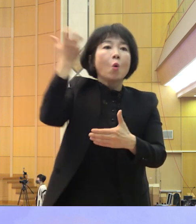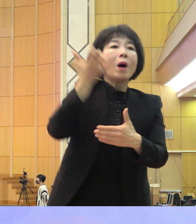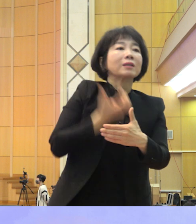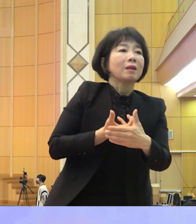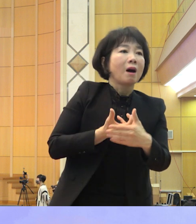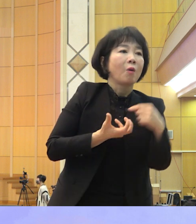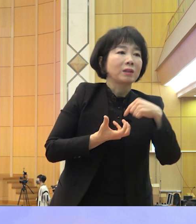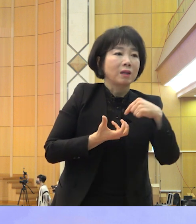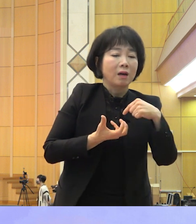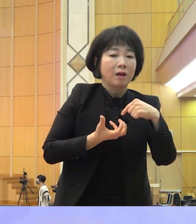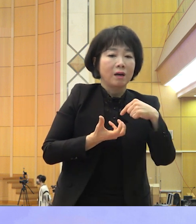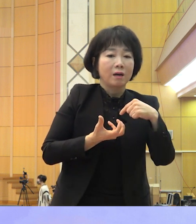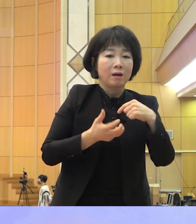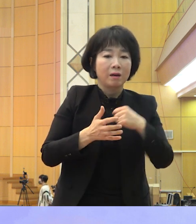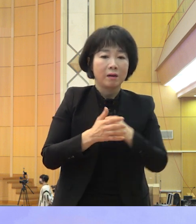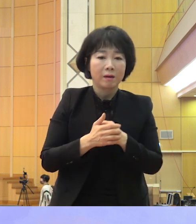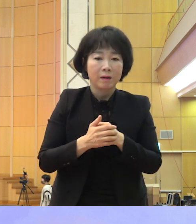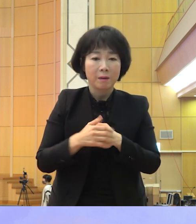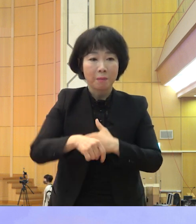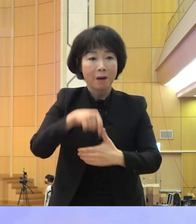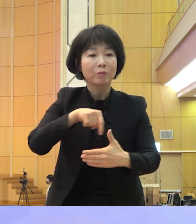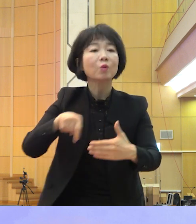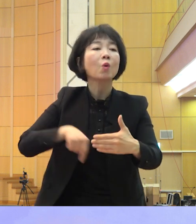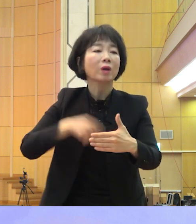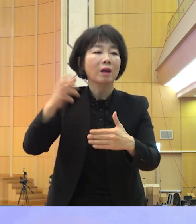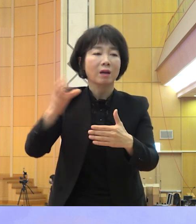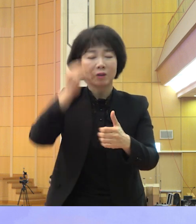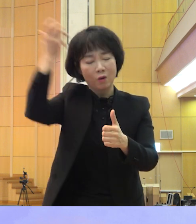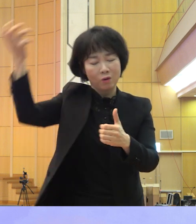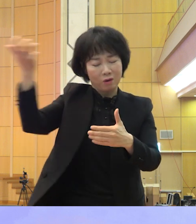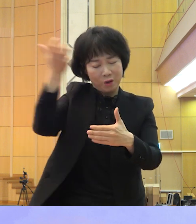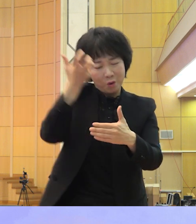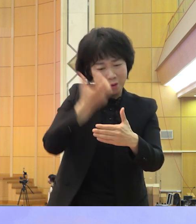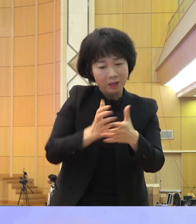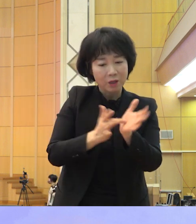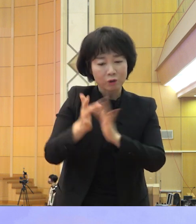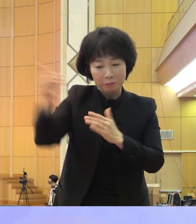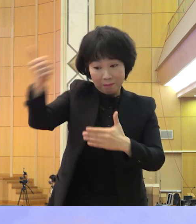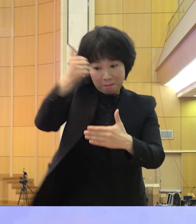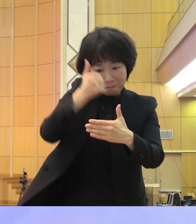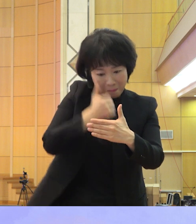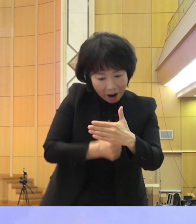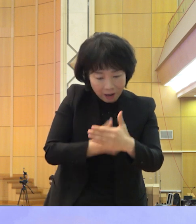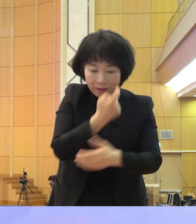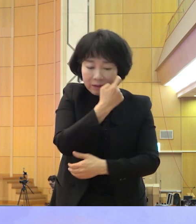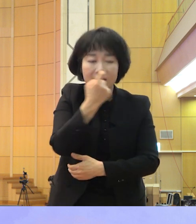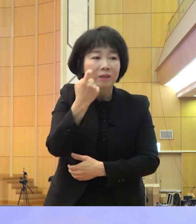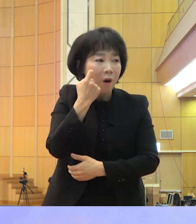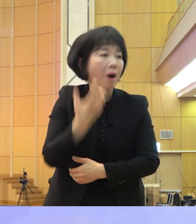주님이 성령을 보내주셔서 내 안에 와 계시기 때문에 내 안에 주님이 있다는 하나의